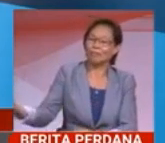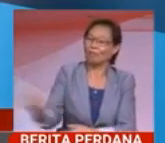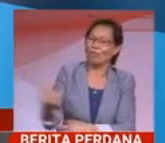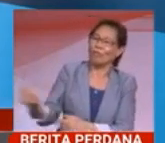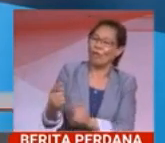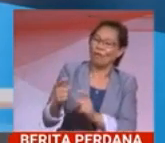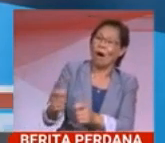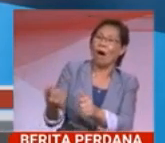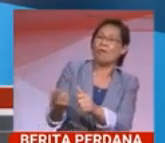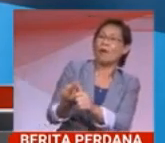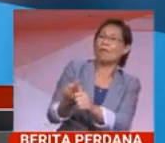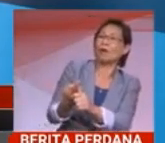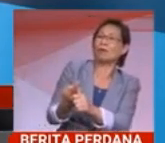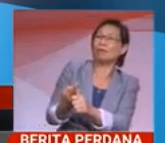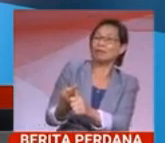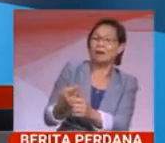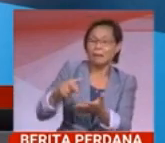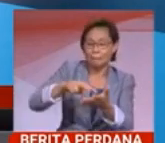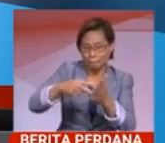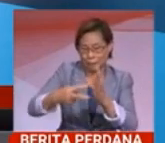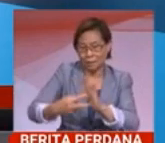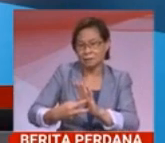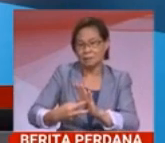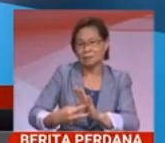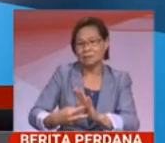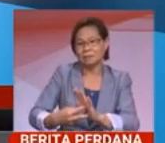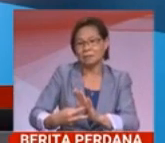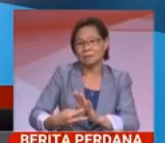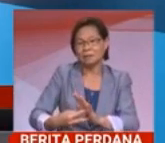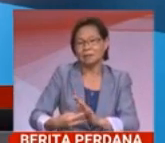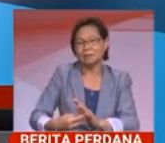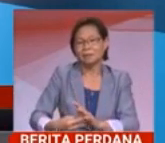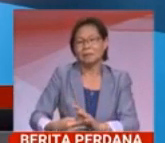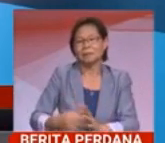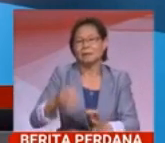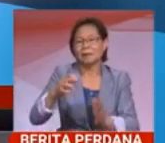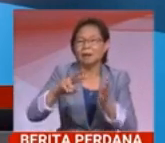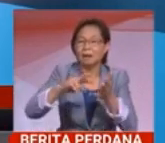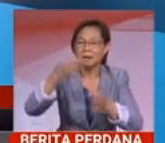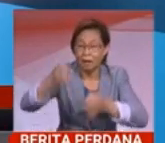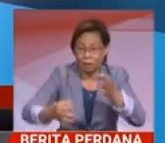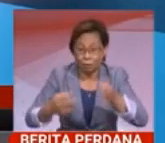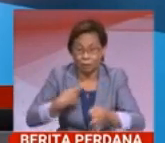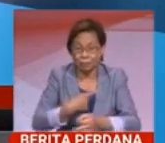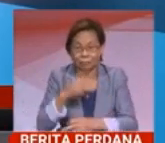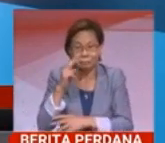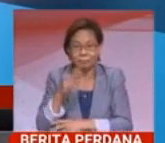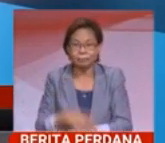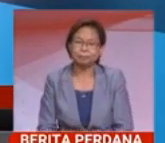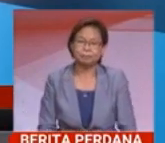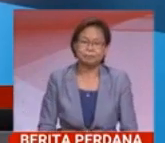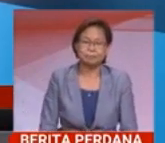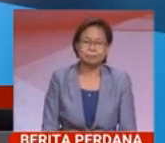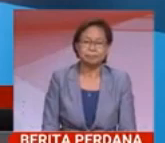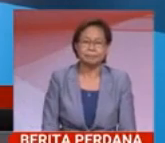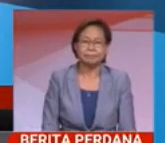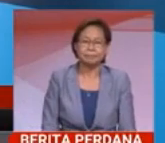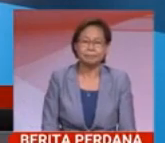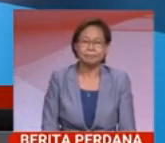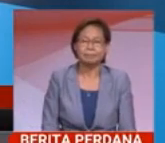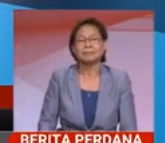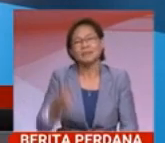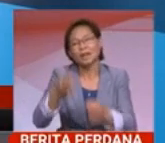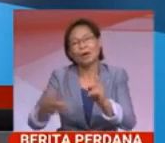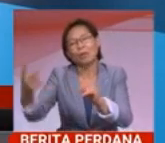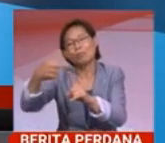juga jadi fb-nya kalau kita lihat gua mo